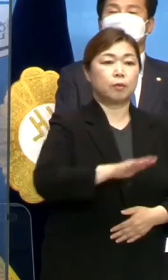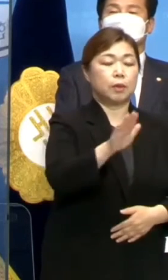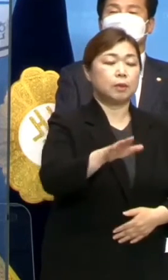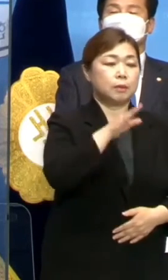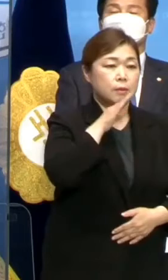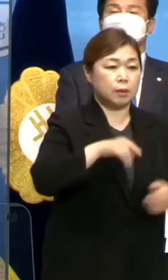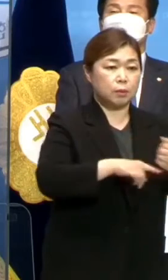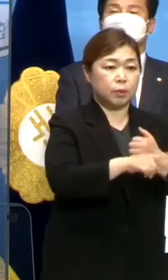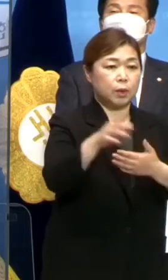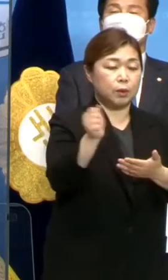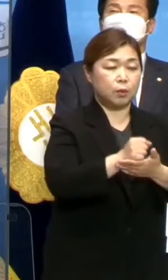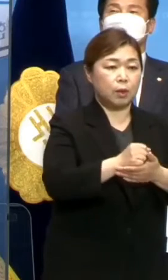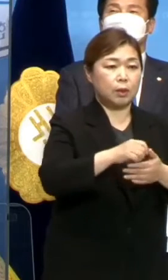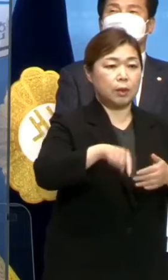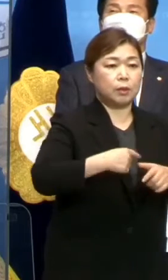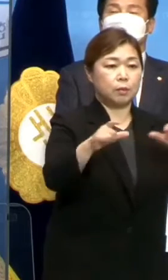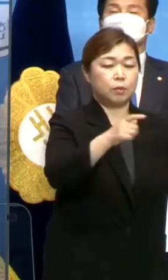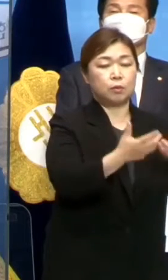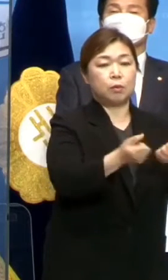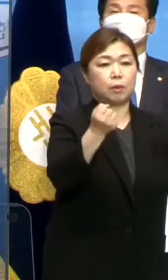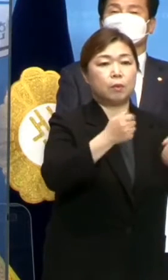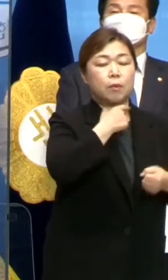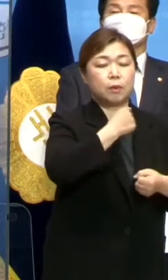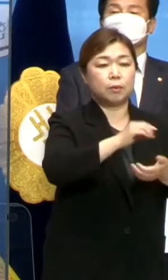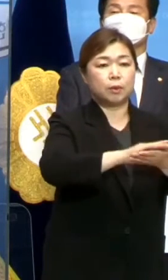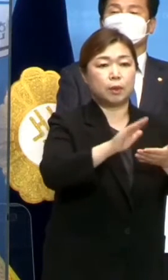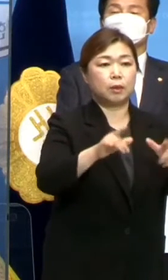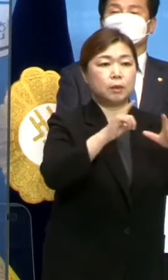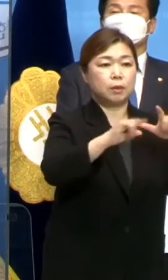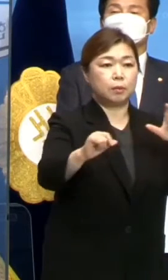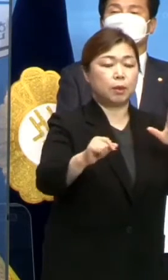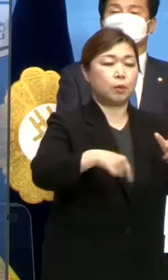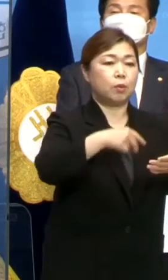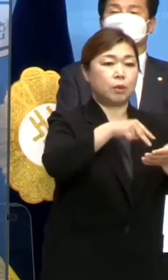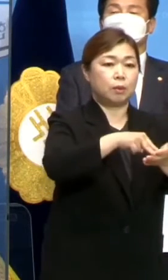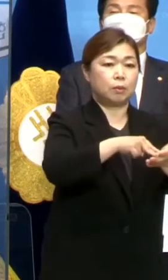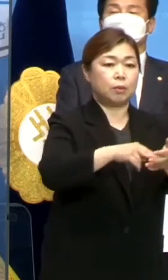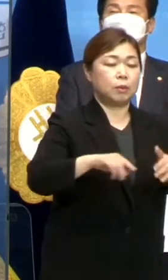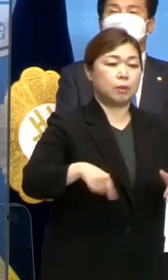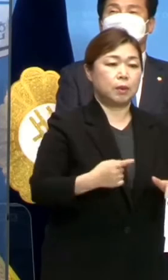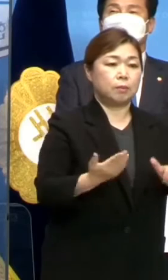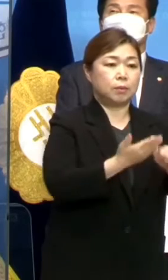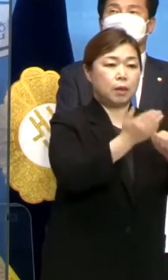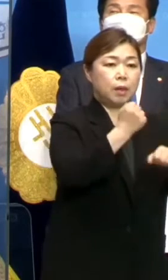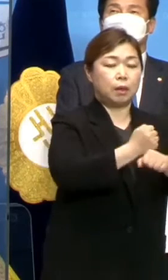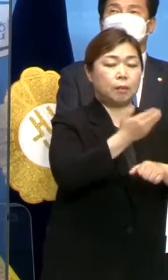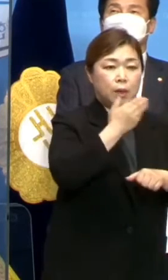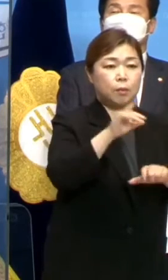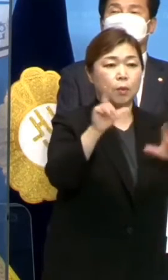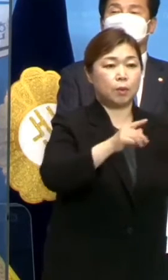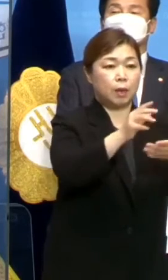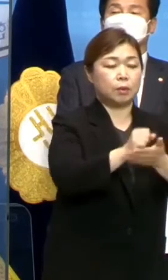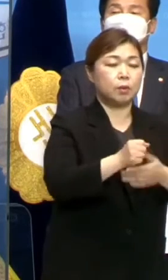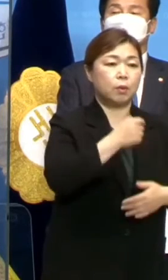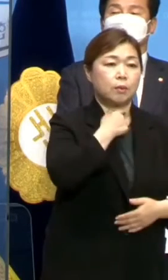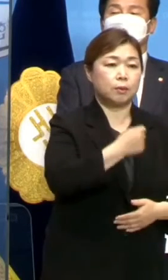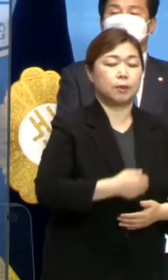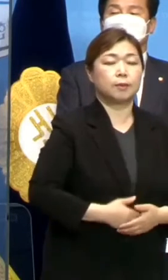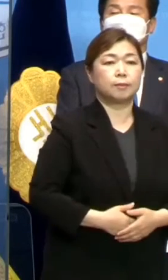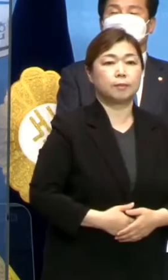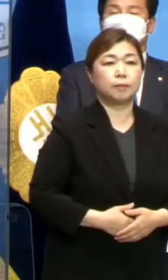진정한 의미에서 자체 분권 을 소망합니다 지방이 독립적으로 자생 가능한 모습을 갖추기 바랍니다